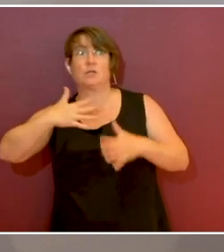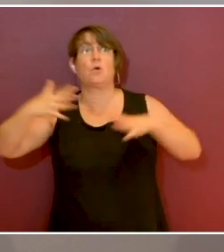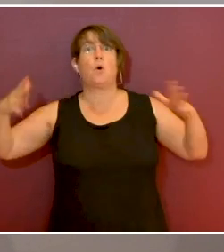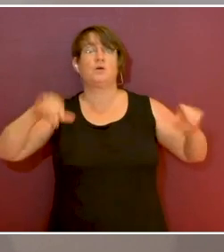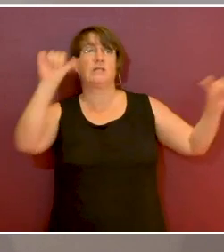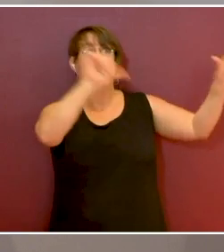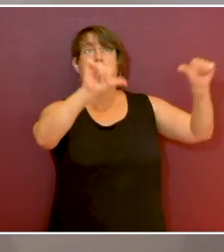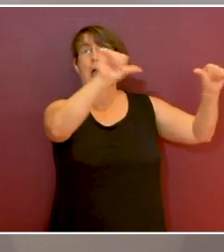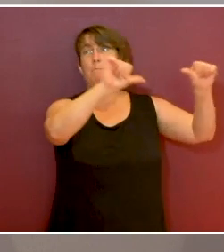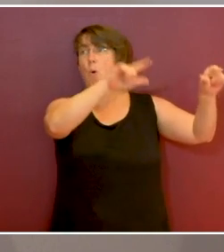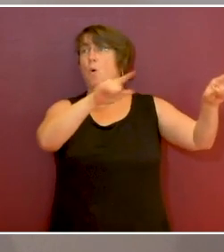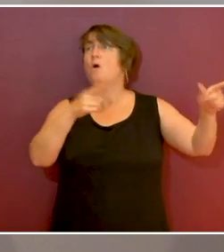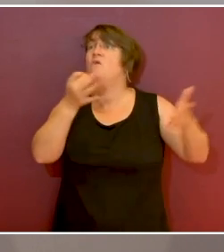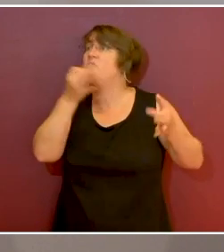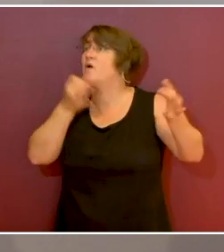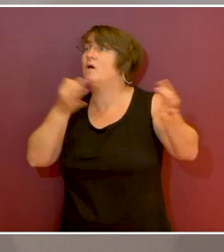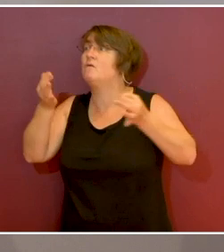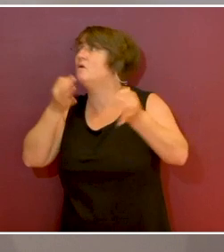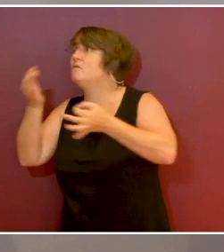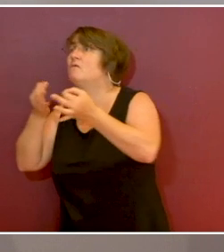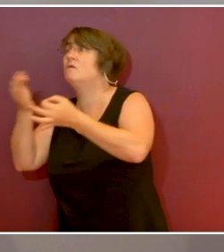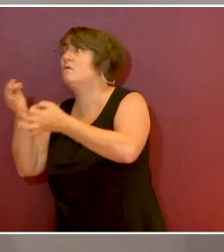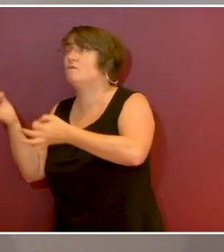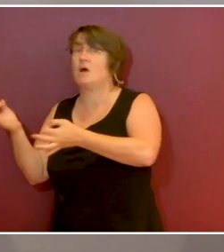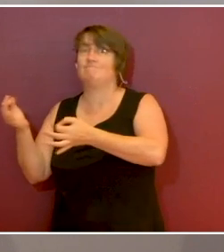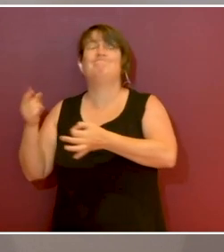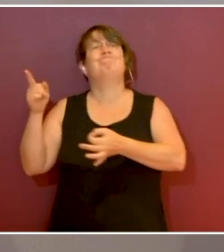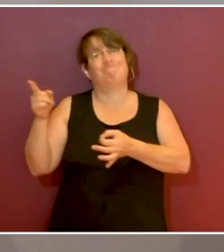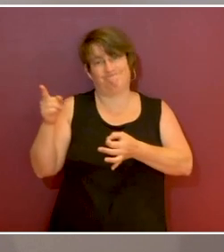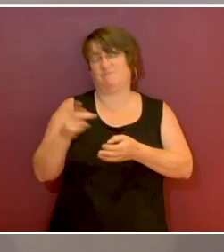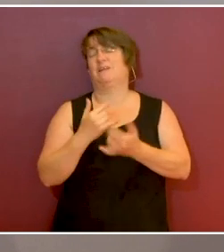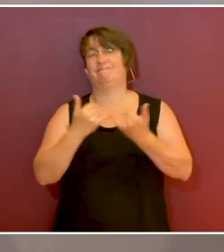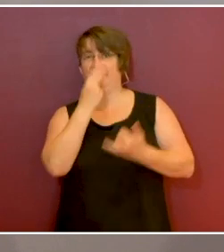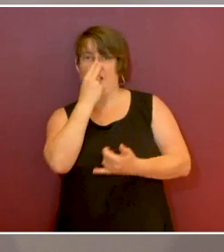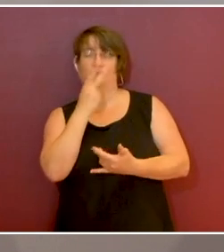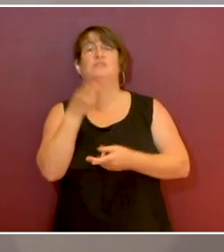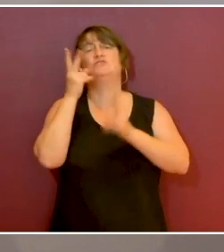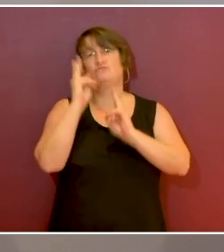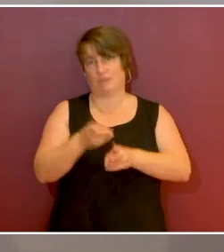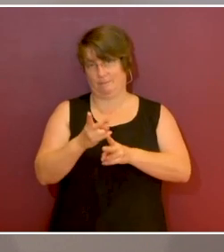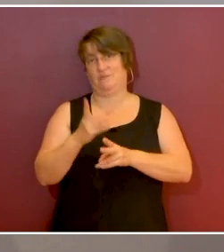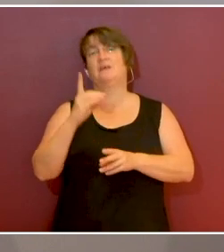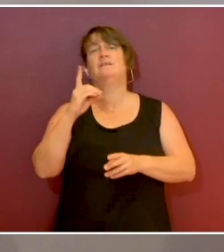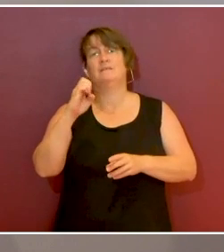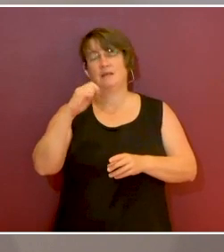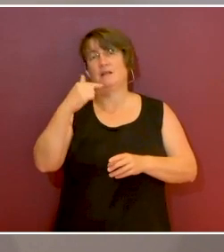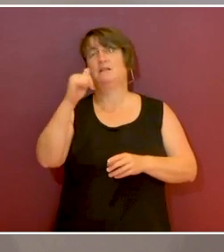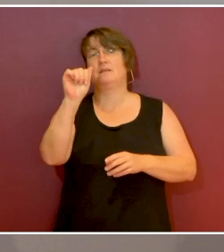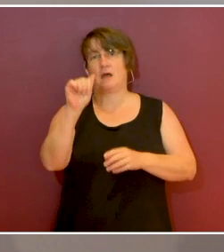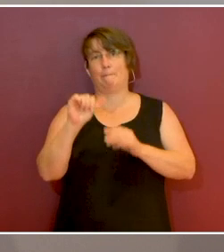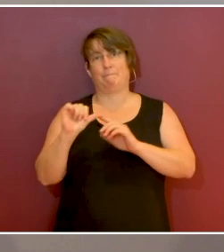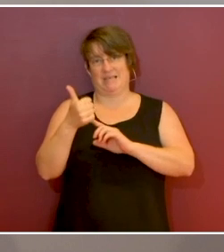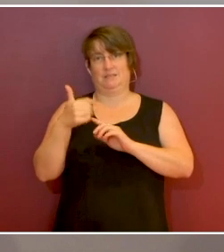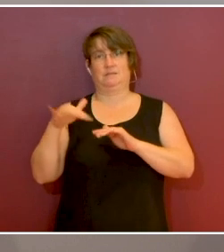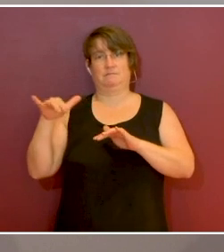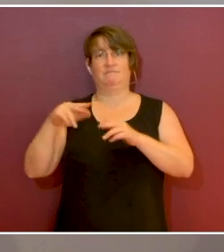was wir von dort an Zahlen bekommen, legt diesen Schluss durchaus auch nahe. Das Erfreuliche ist aber, das führt